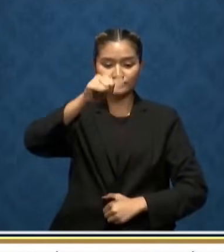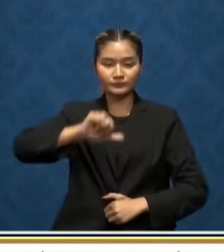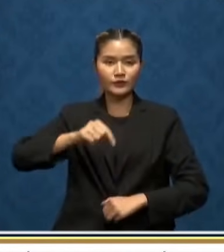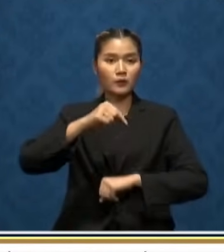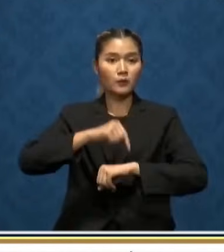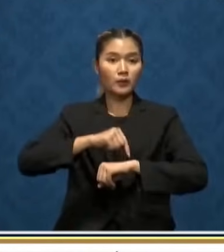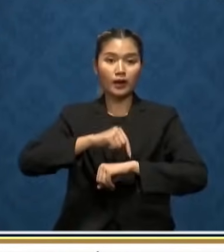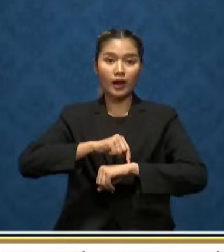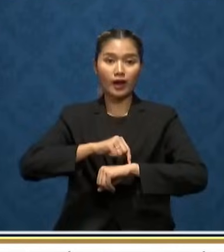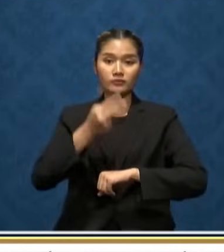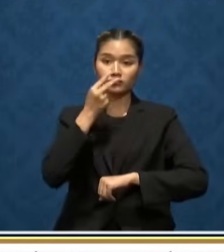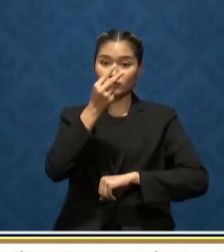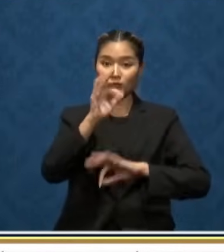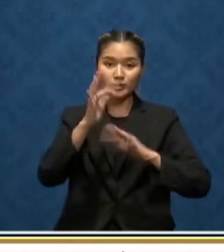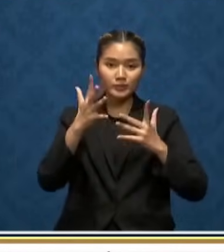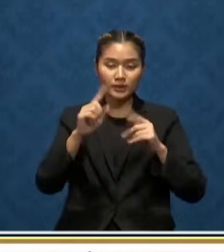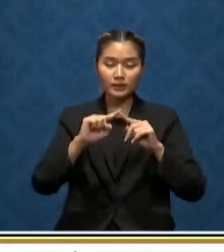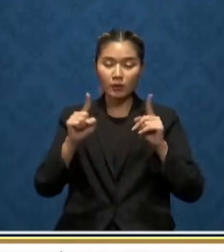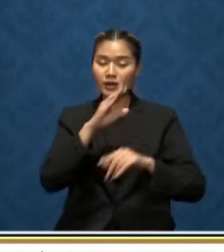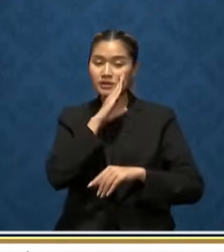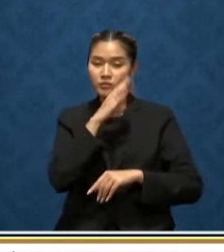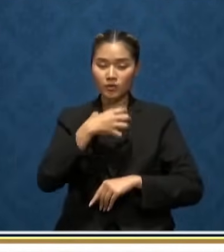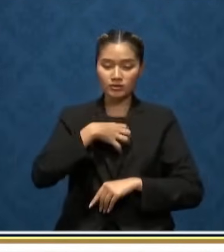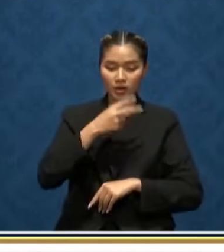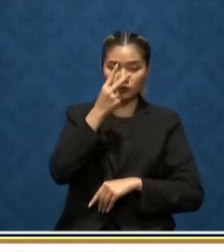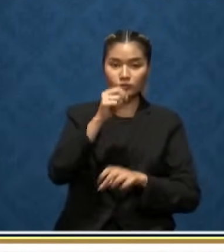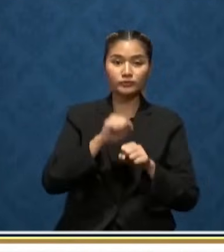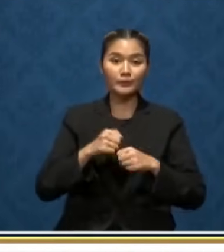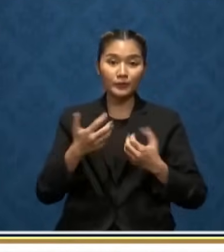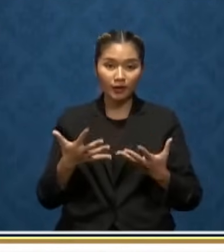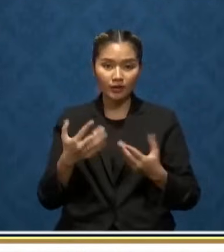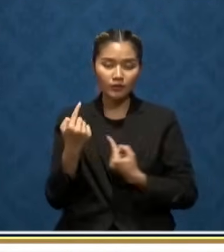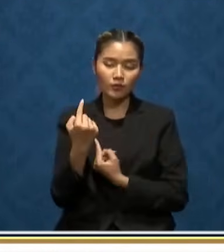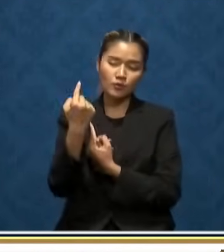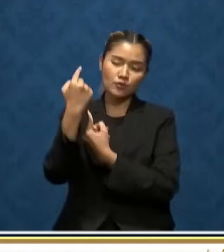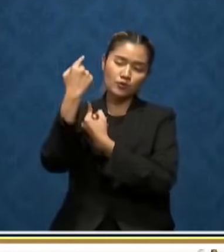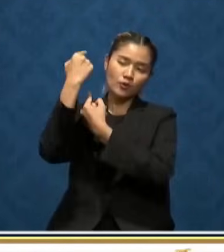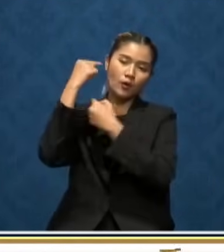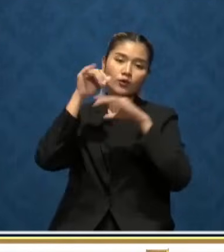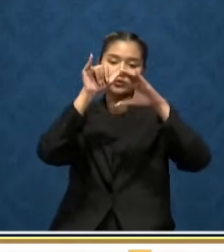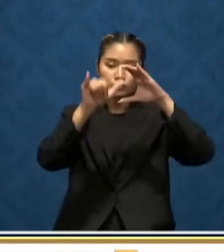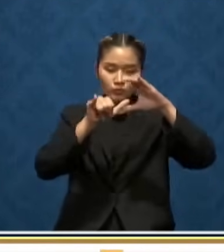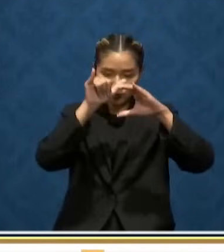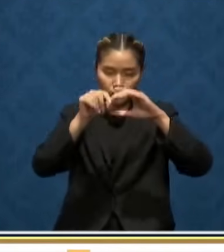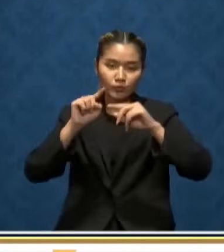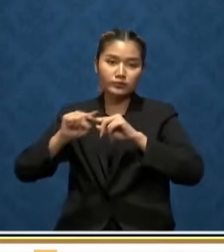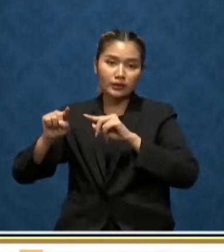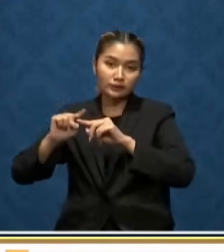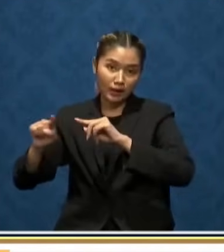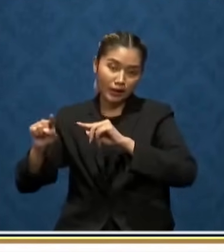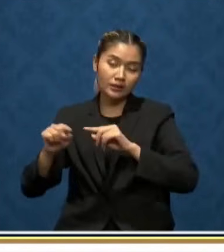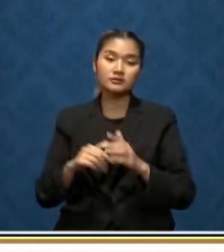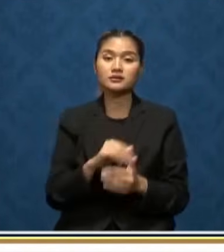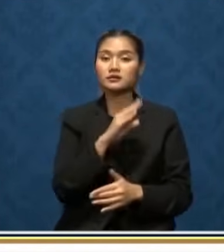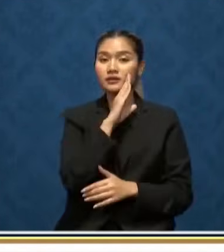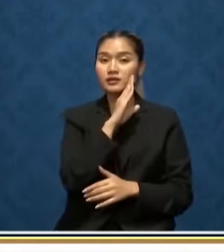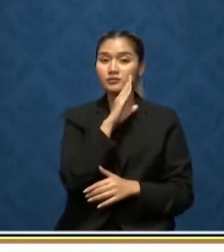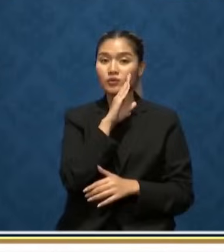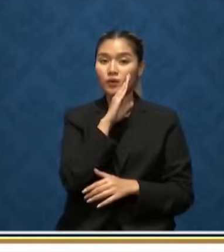ว่าดูย้อนหลังเพราะฉะนั้นการดูเรตติ้งที่เขาดูจาก